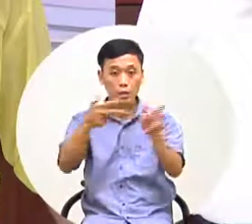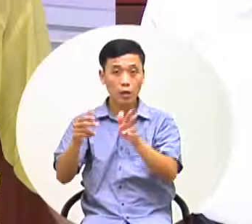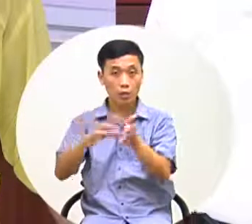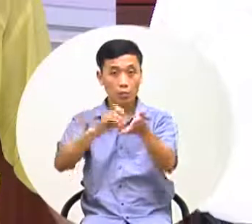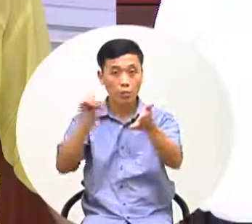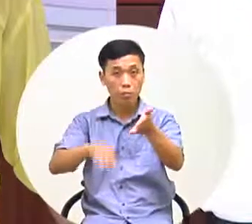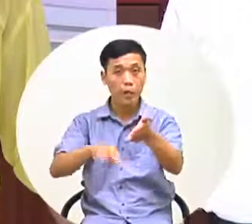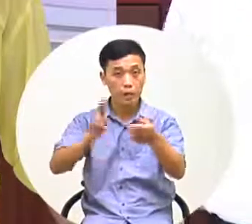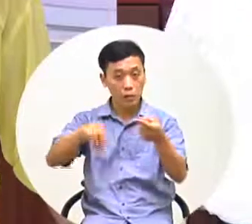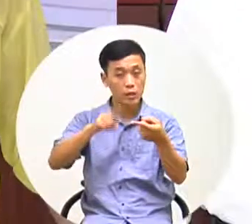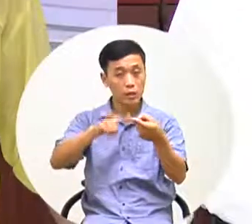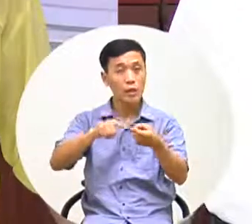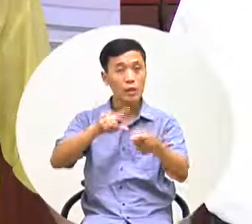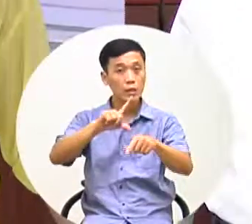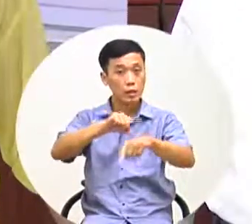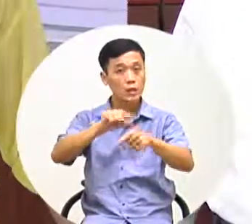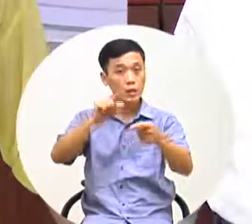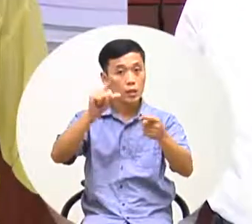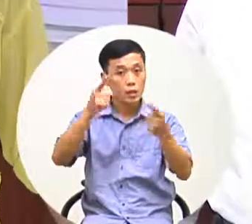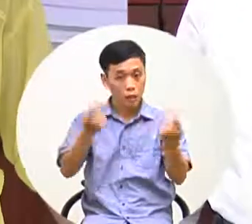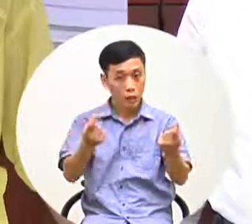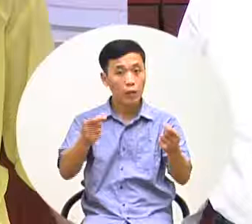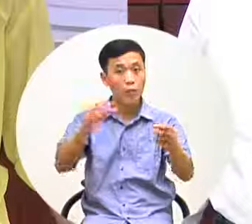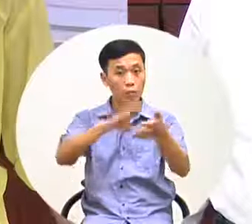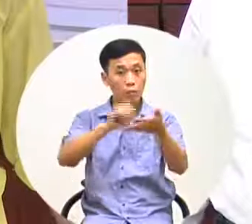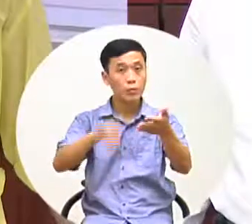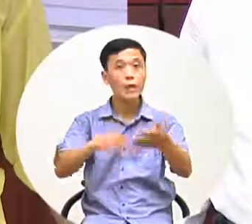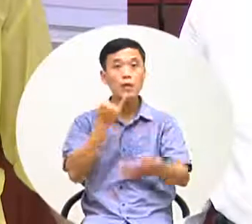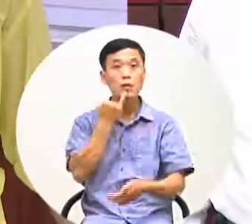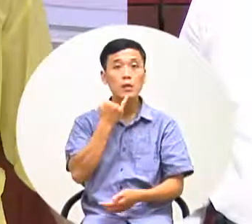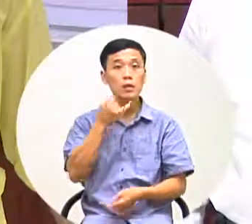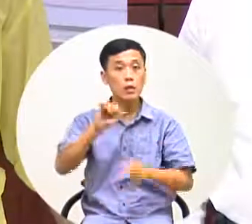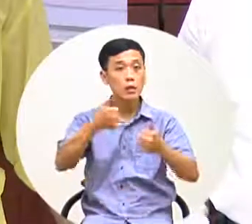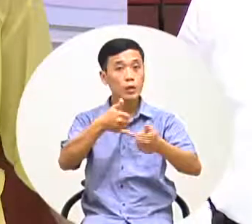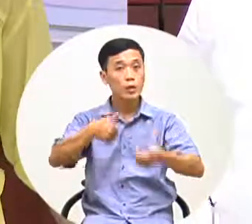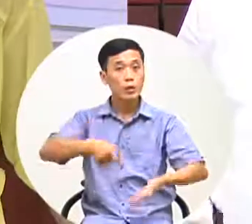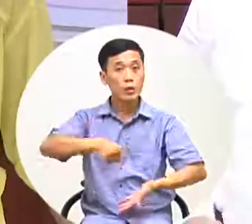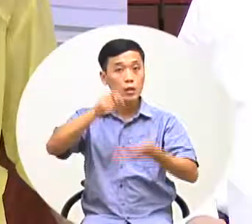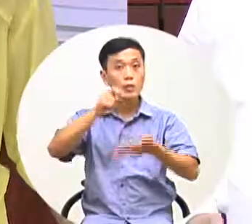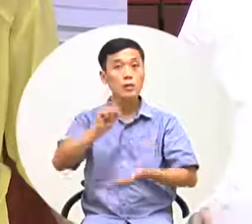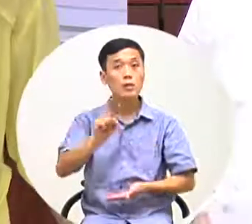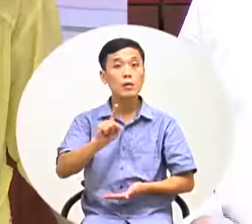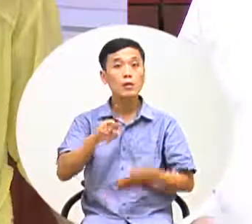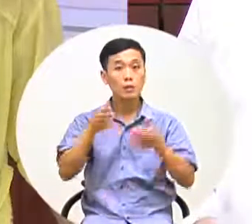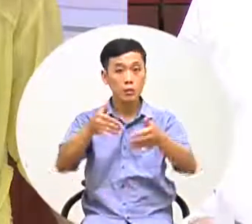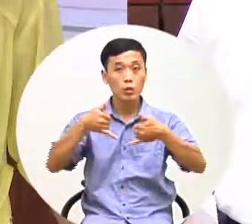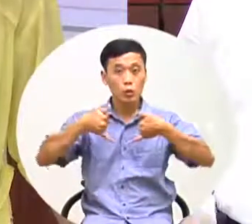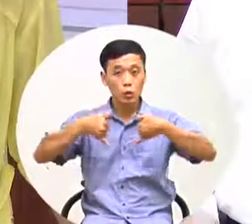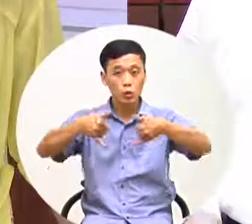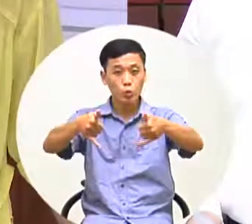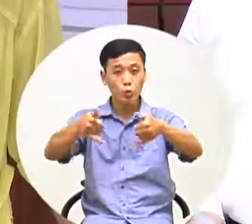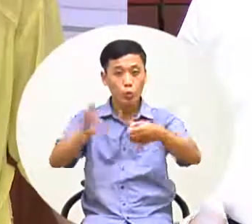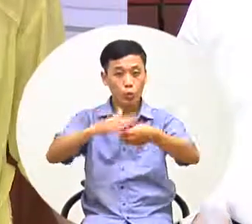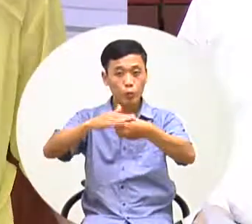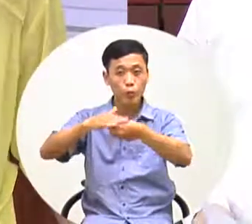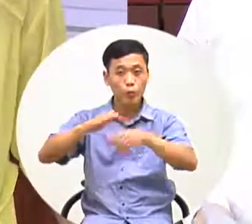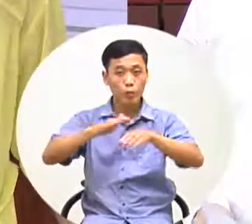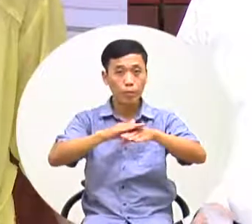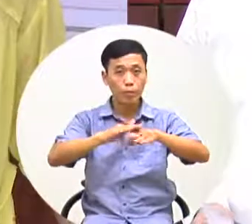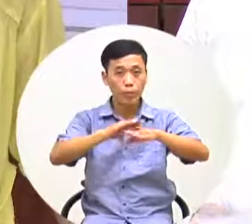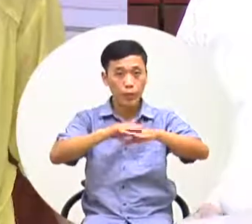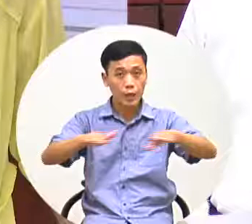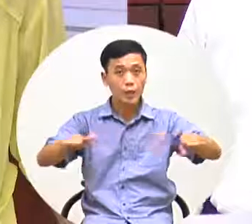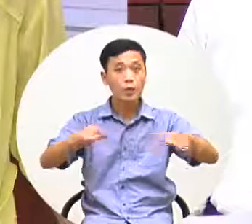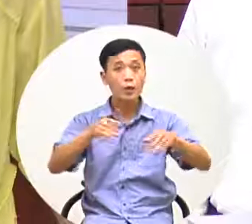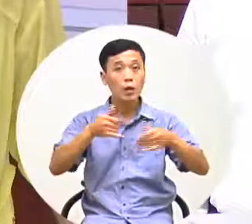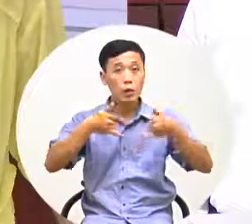外议员咧讲的吼，就是讲咱道路路品的部分吼， 七条啦哈，局长七条啦， 检 议